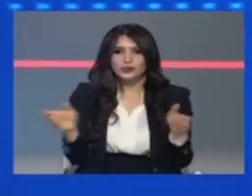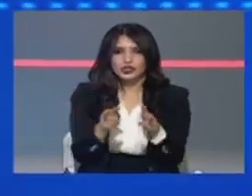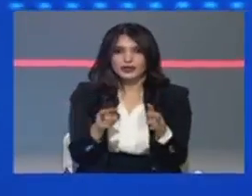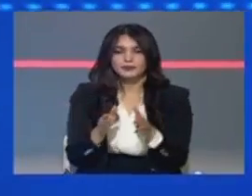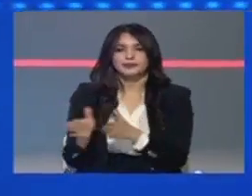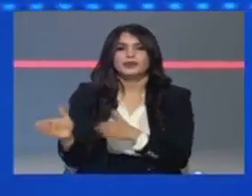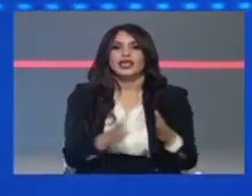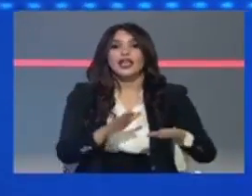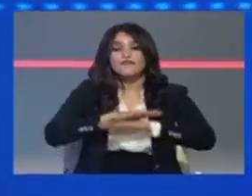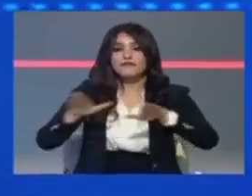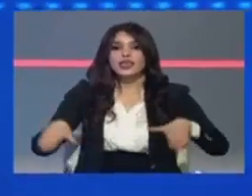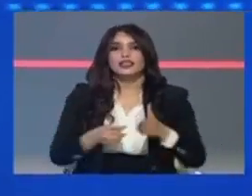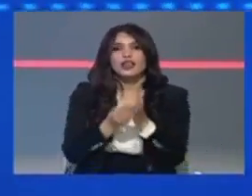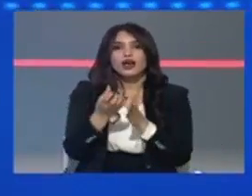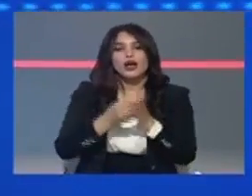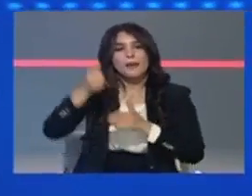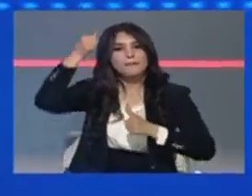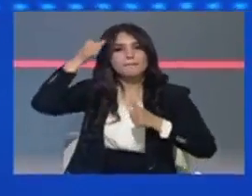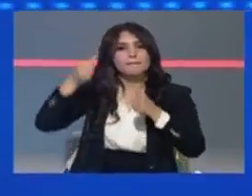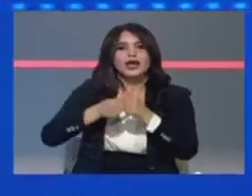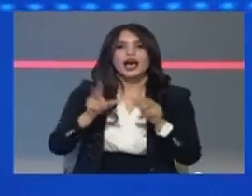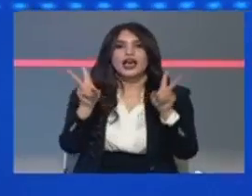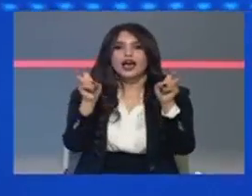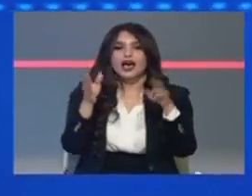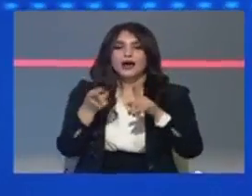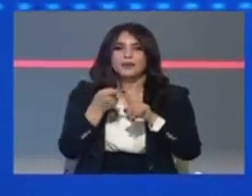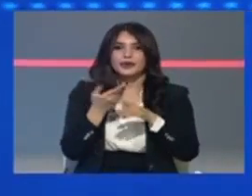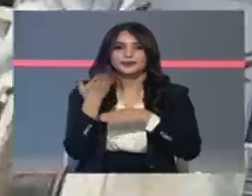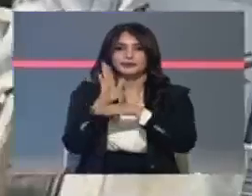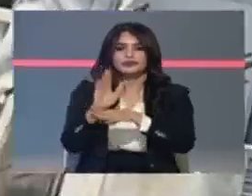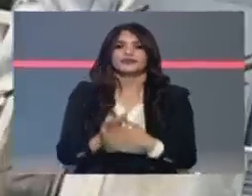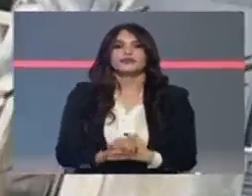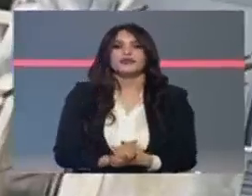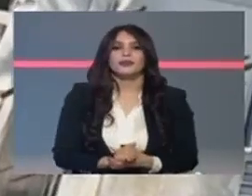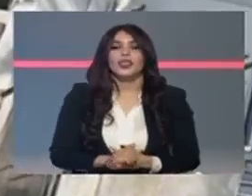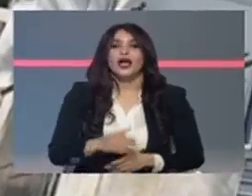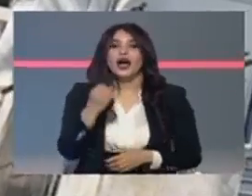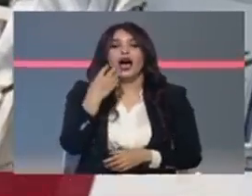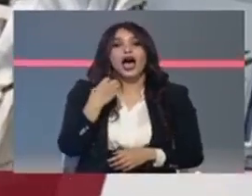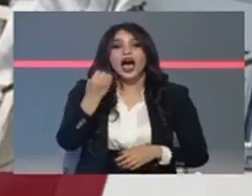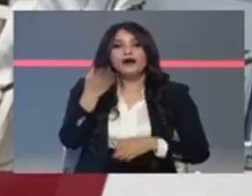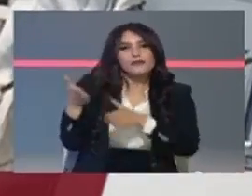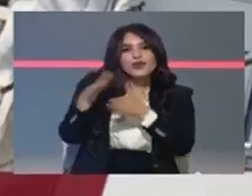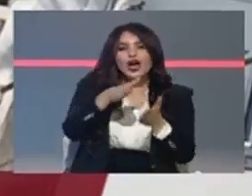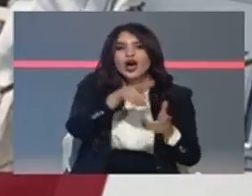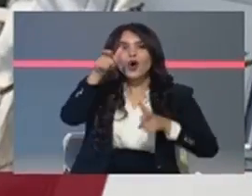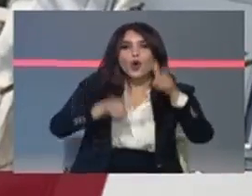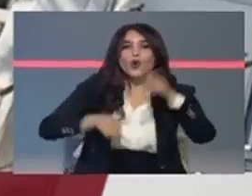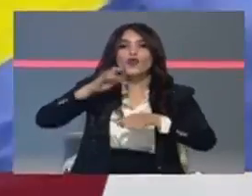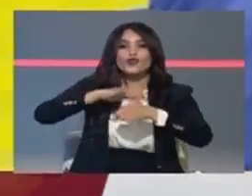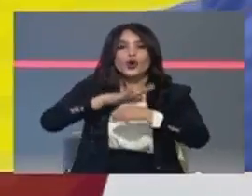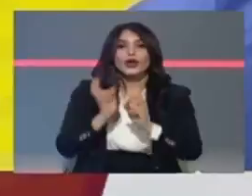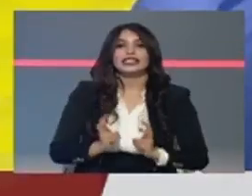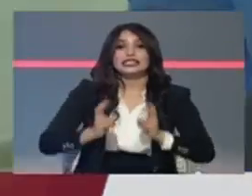ختام النشرة، وهذا تذكير بأبرز ما جاء فيها. 4 وفيات جديدة بفيروس كورونا